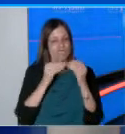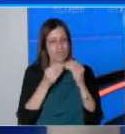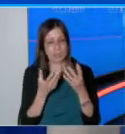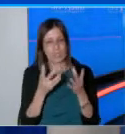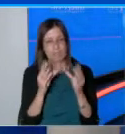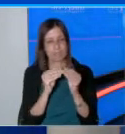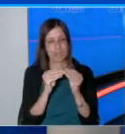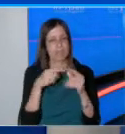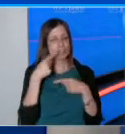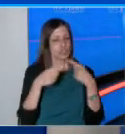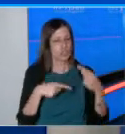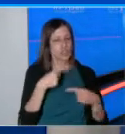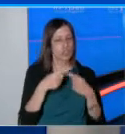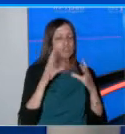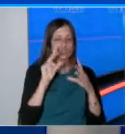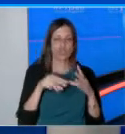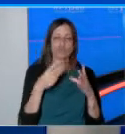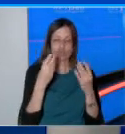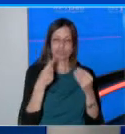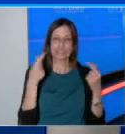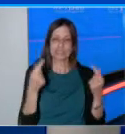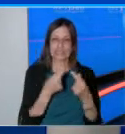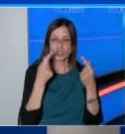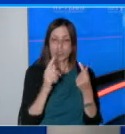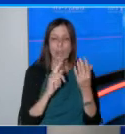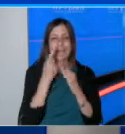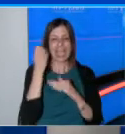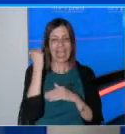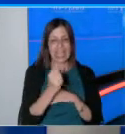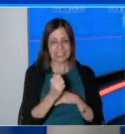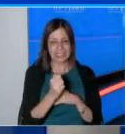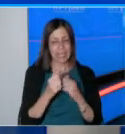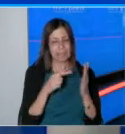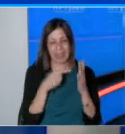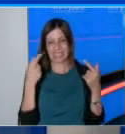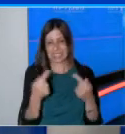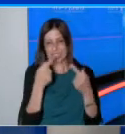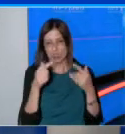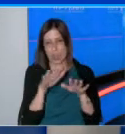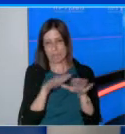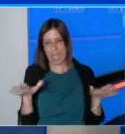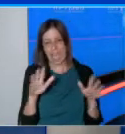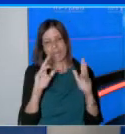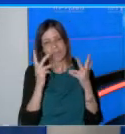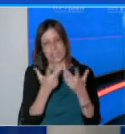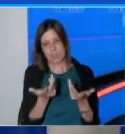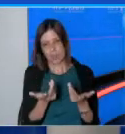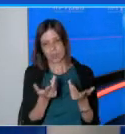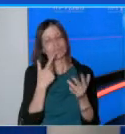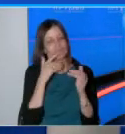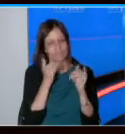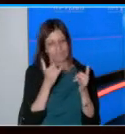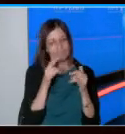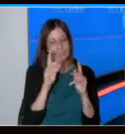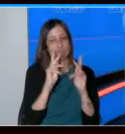עם השנים, ויש לו מעט סכסוכים ומקרי רצח שמתרחשים בגלל סכסוך על המרחבים הציבוריים, וכן,